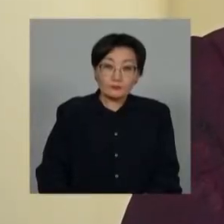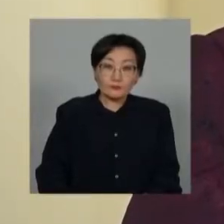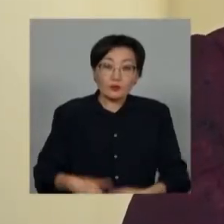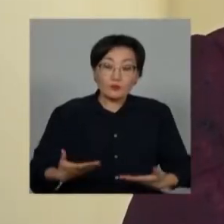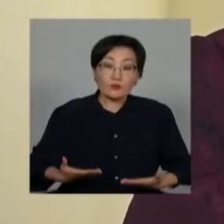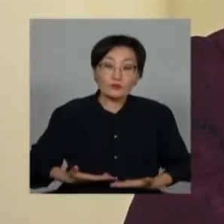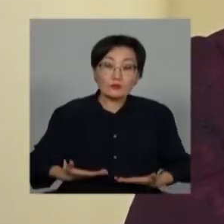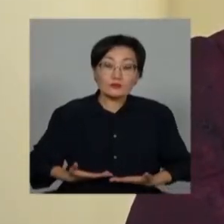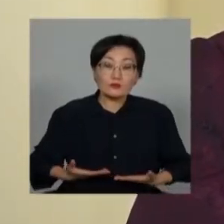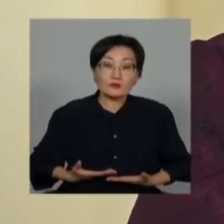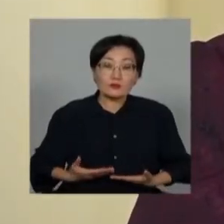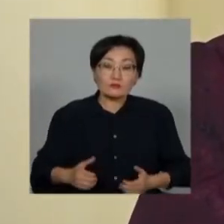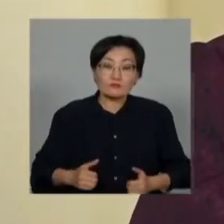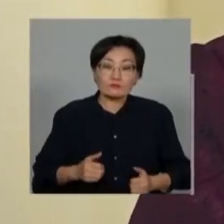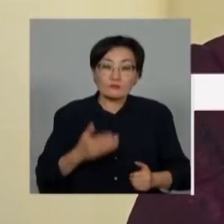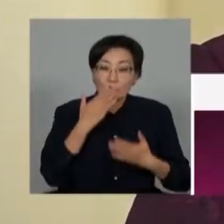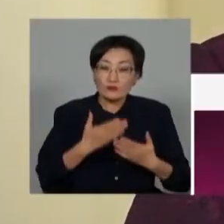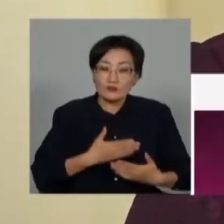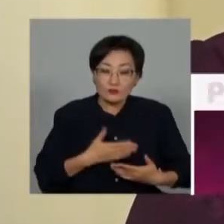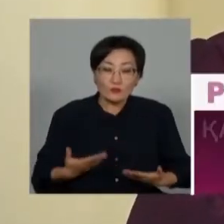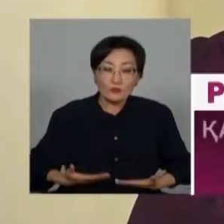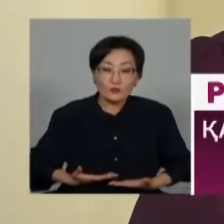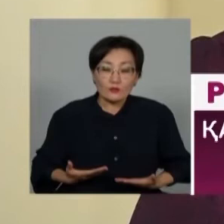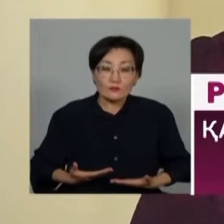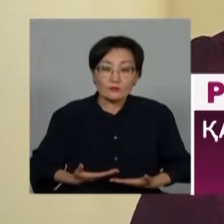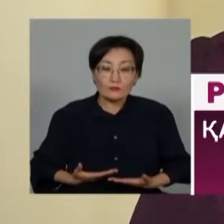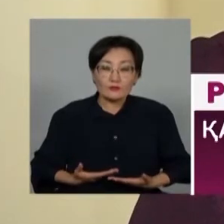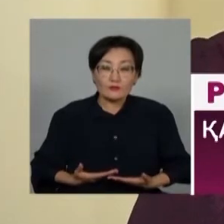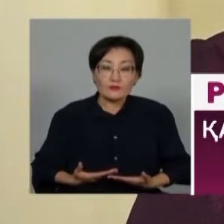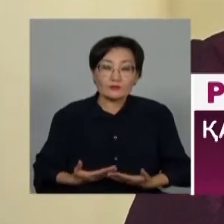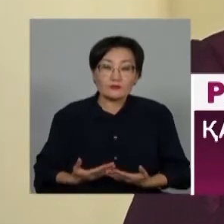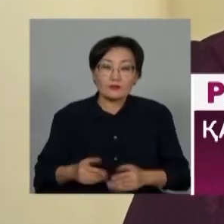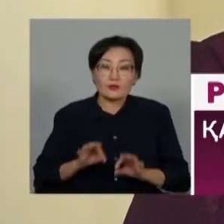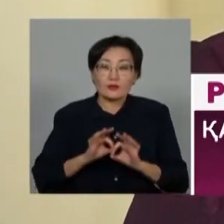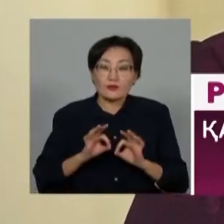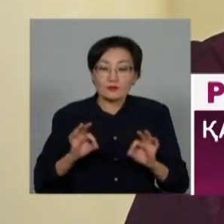Өмірде өмірге құштар, өмірдің өткел жолыменен жүргісі келетін